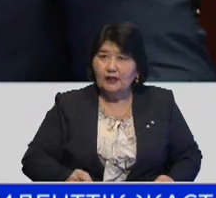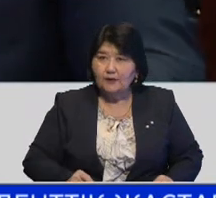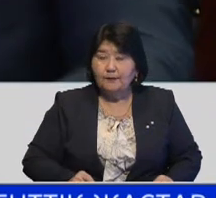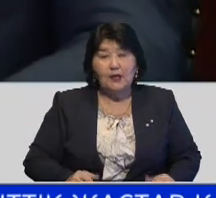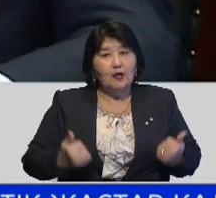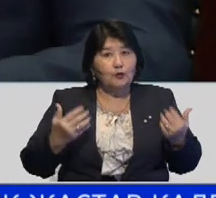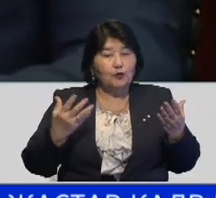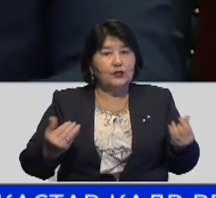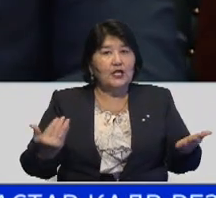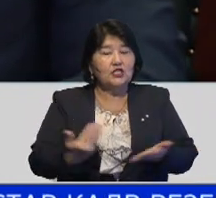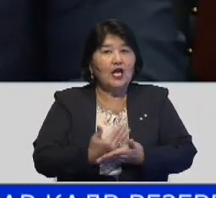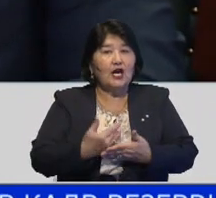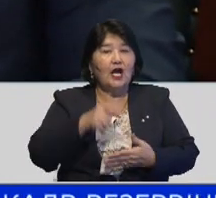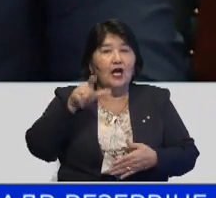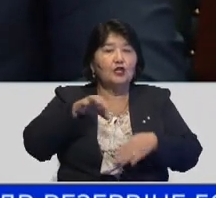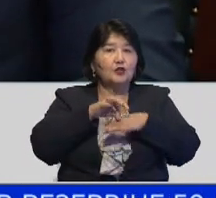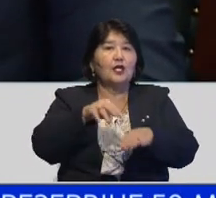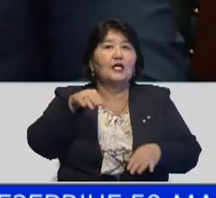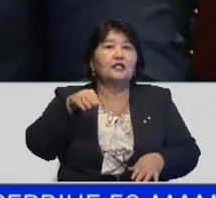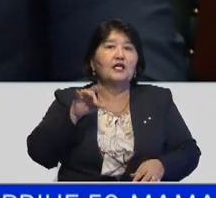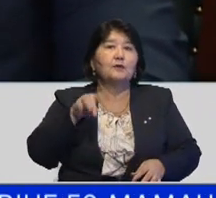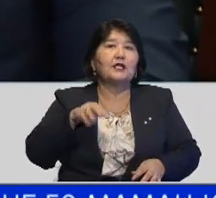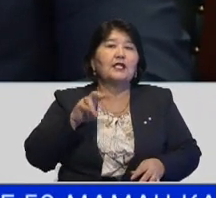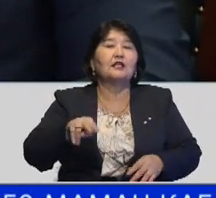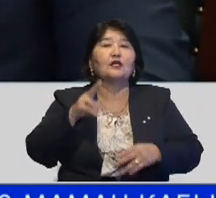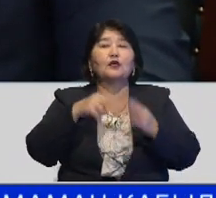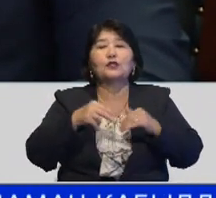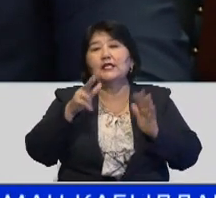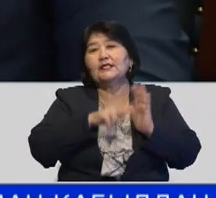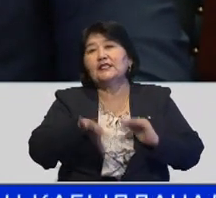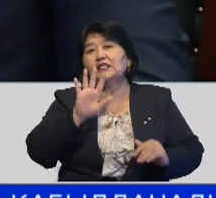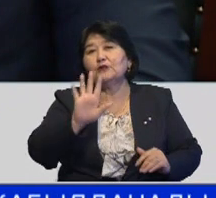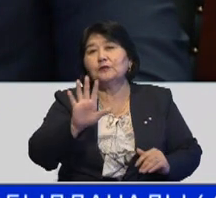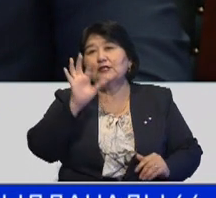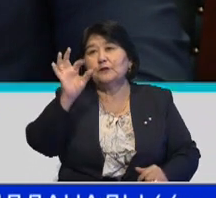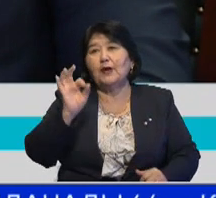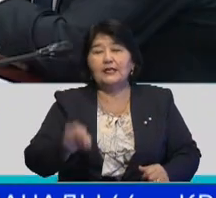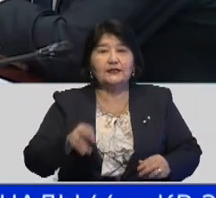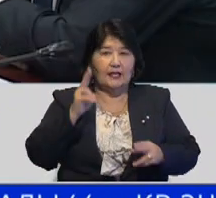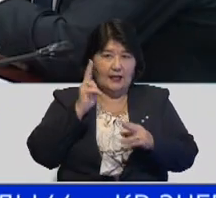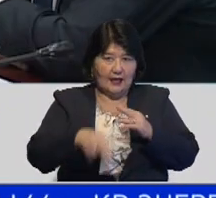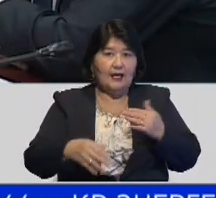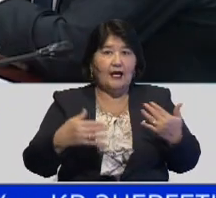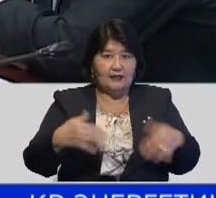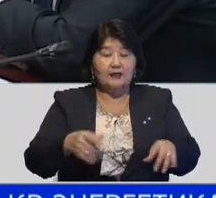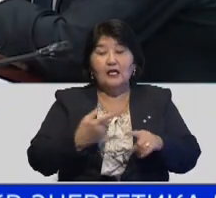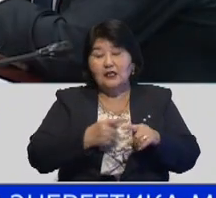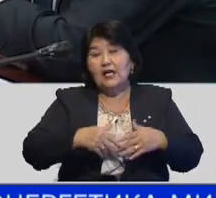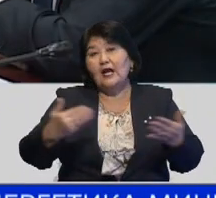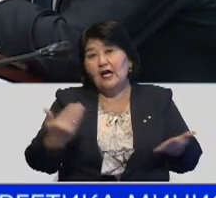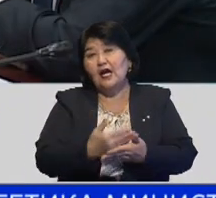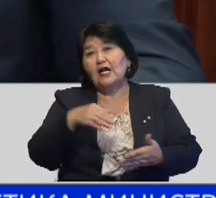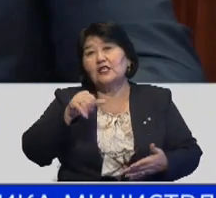күні жаңа жолаушылар терминалының құрылысының 85% аяқталды. Жаңа